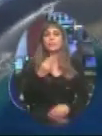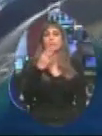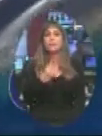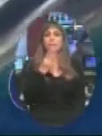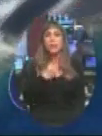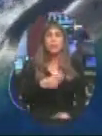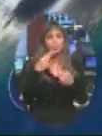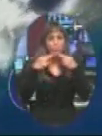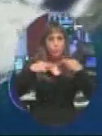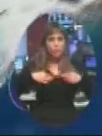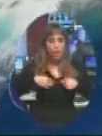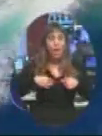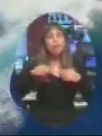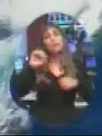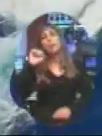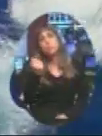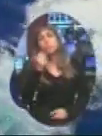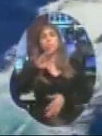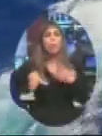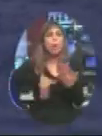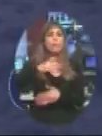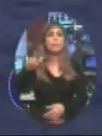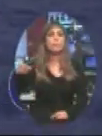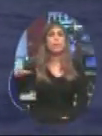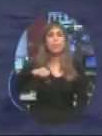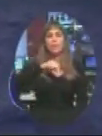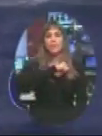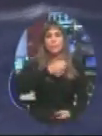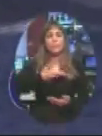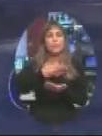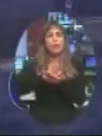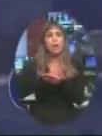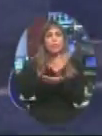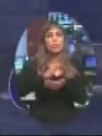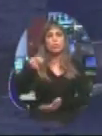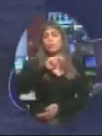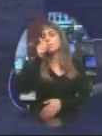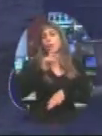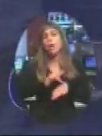כמה האם בכלל מעורבים גורמים פרטיים בקבלת החלטות בנושאים הרגישים ביותר לביטחון ישראל.